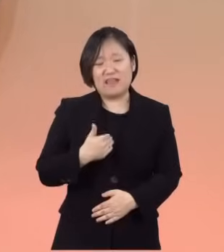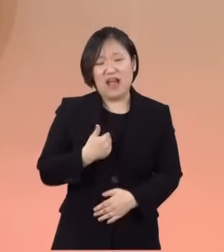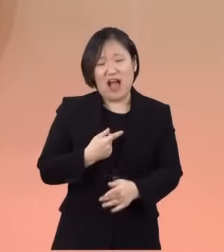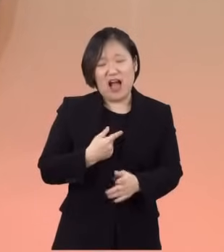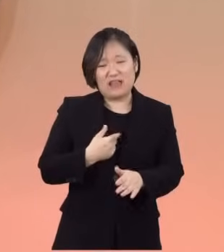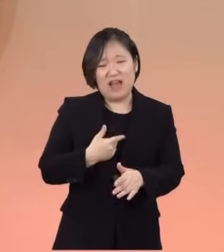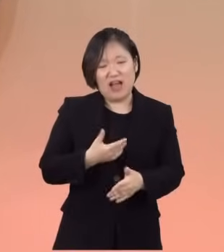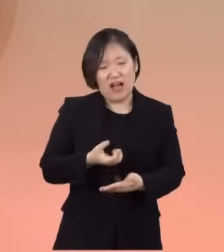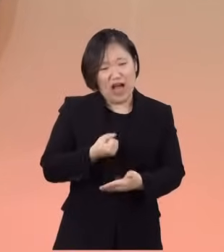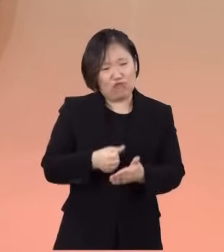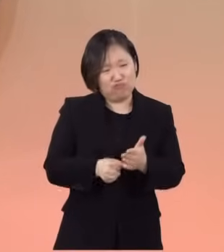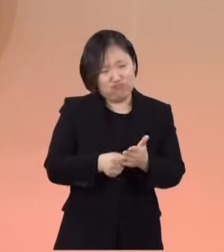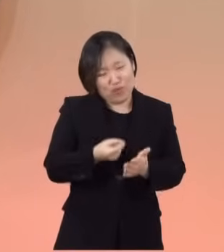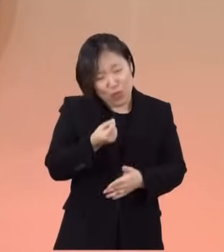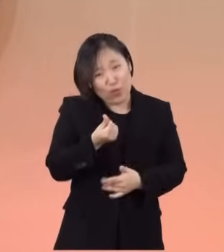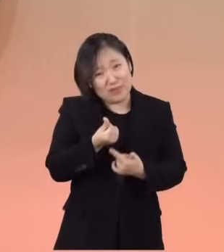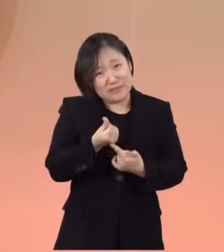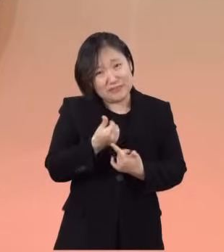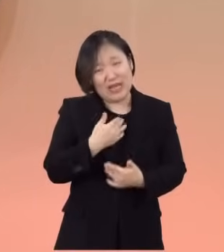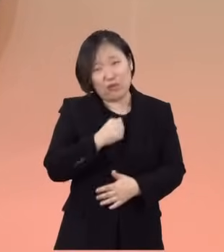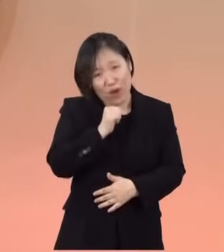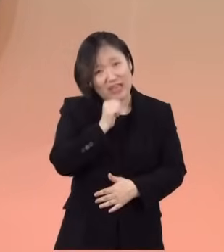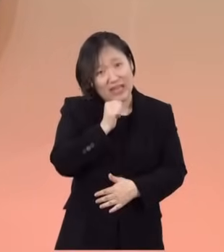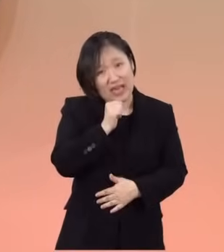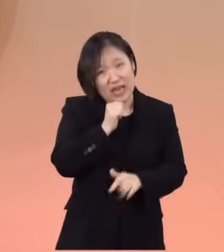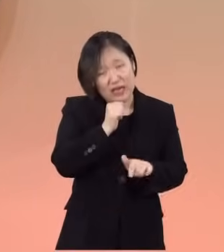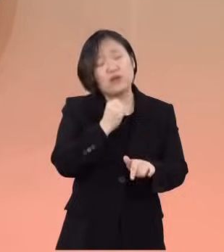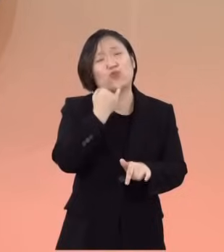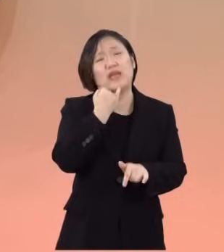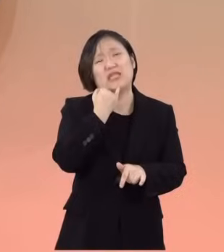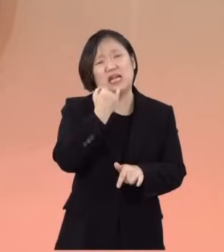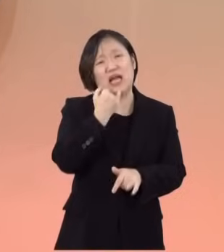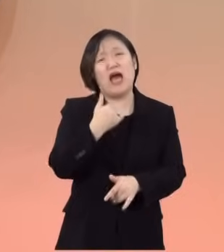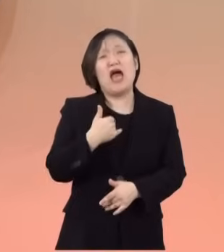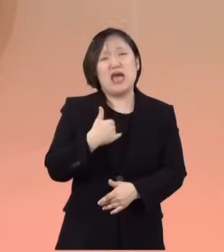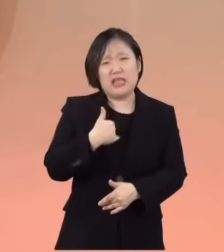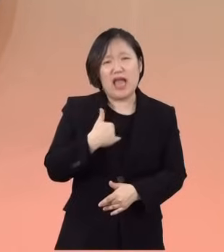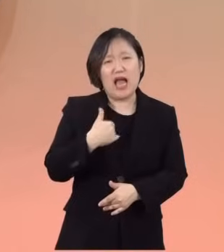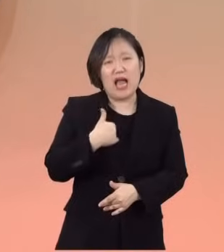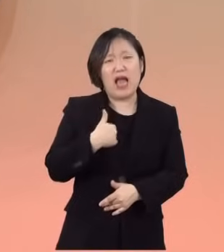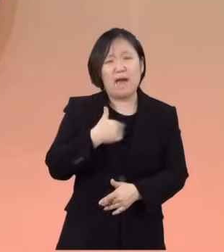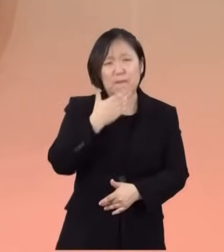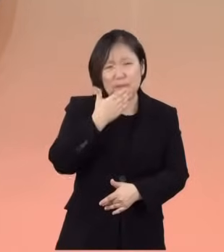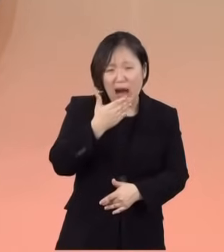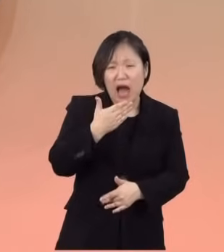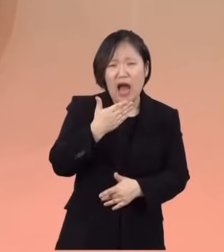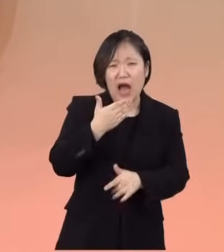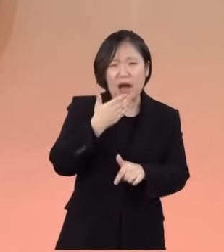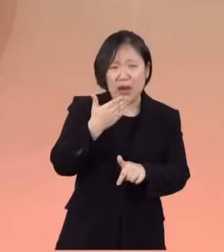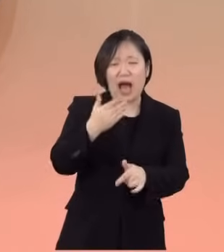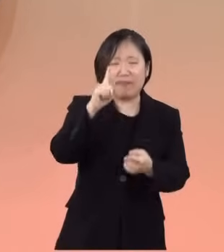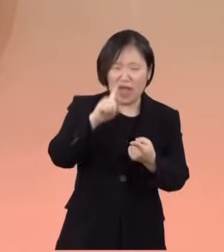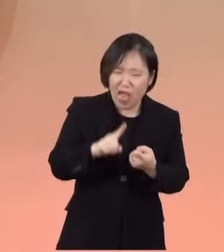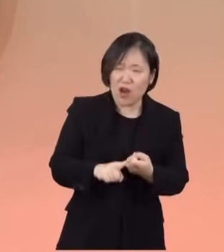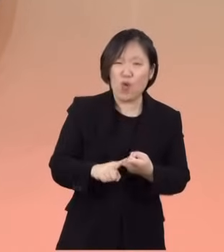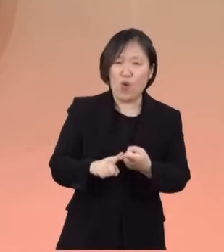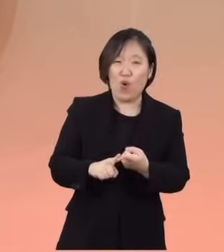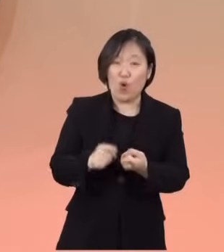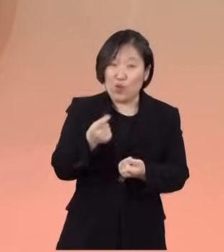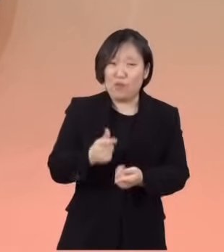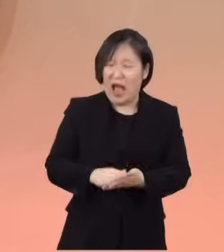형평 거 내가 가지고 있는 것에서 형평 거 조금씩 조금씩이라도